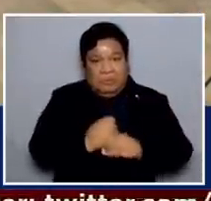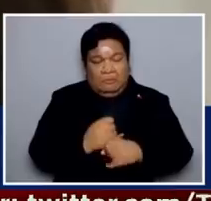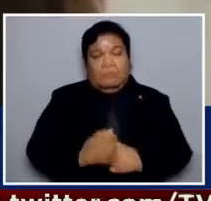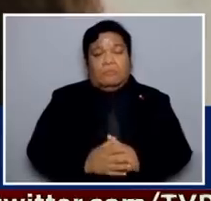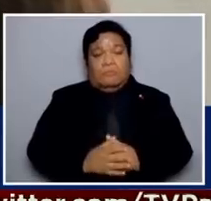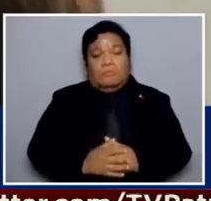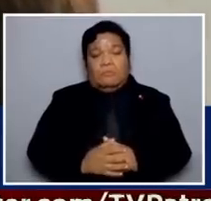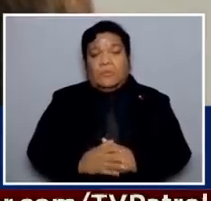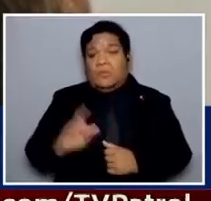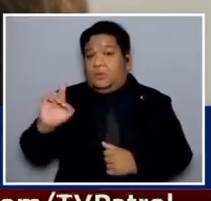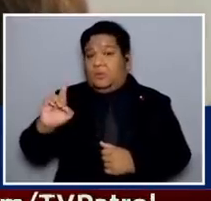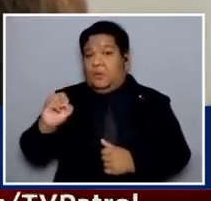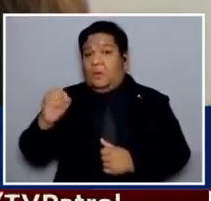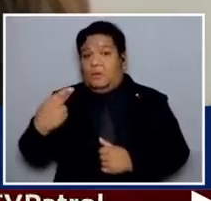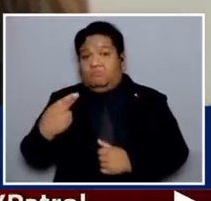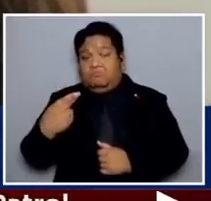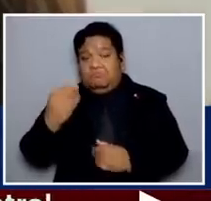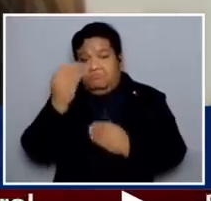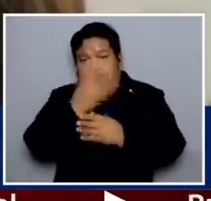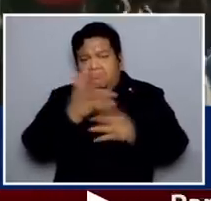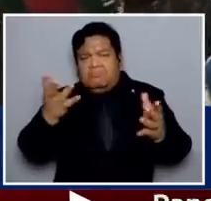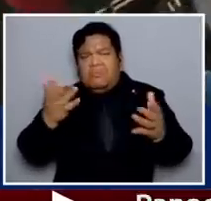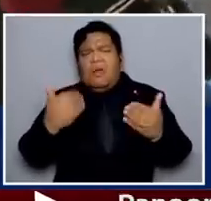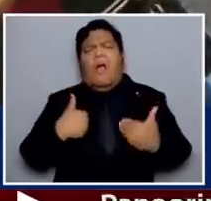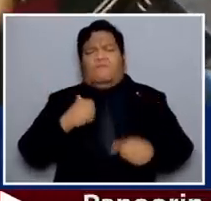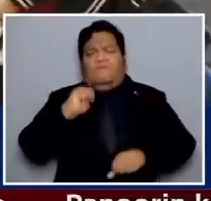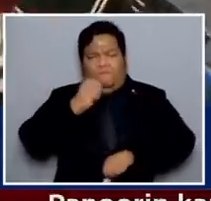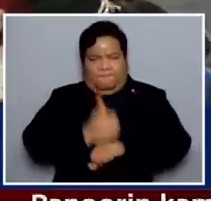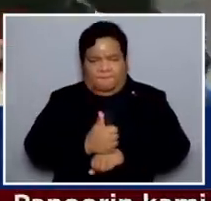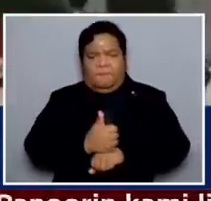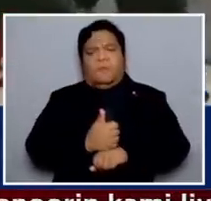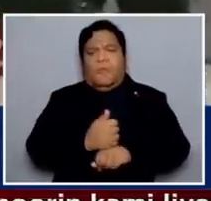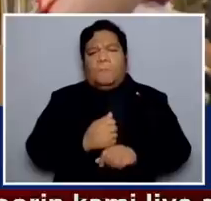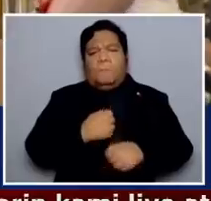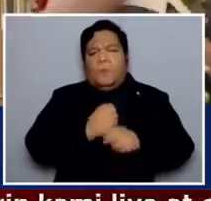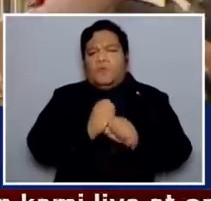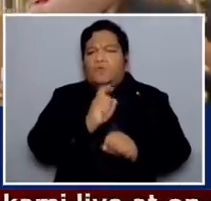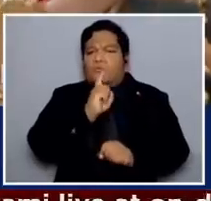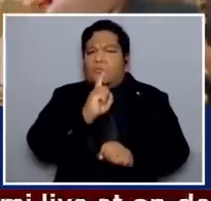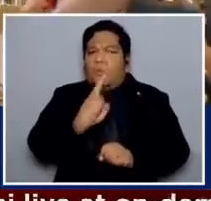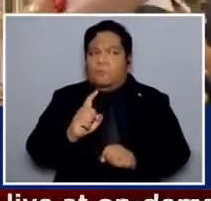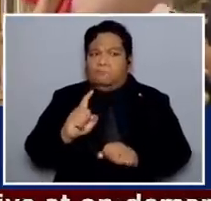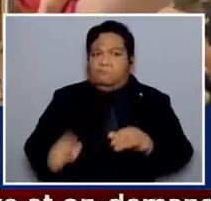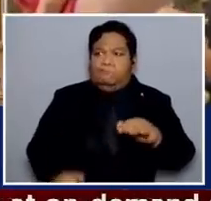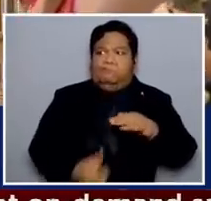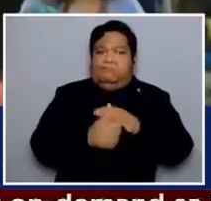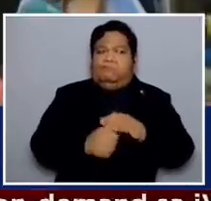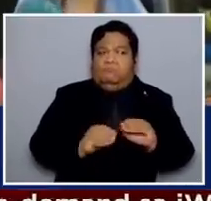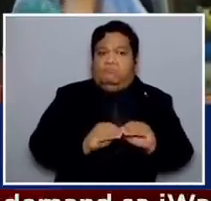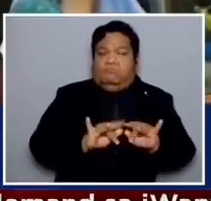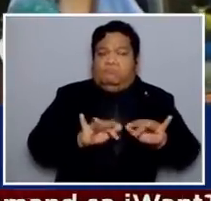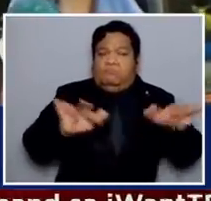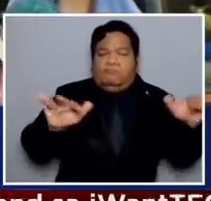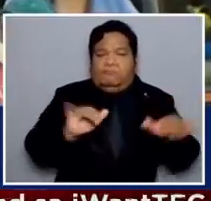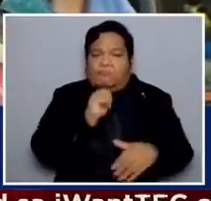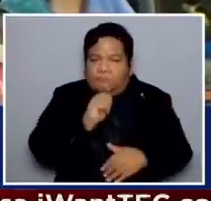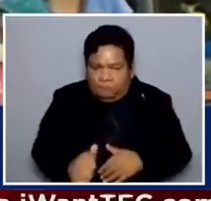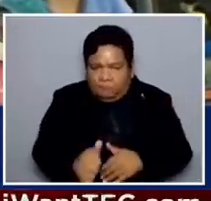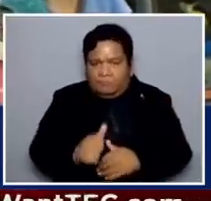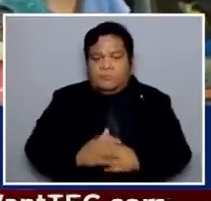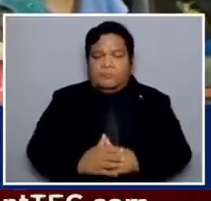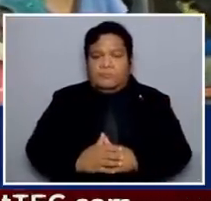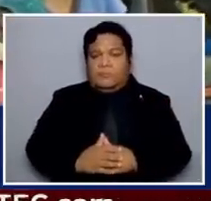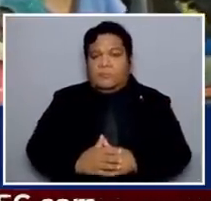na nakalatag pa rin ang mga hakbang para masigurong hindi basta-basta kakalat ang nasabing recombinant. Hindi po